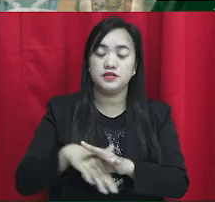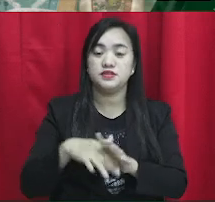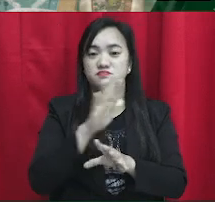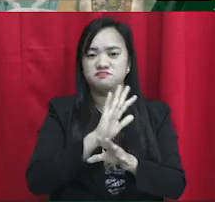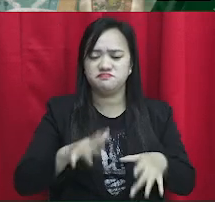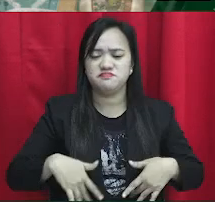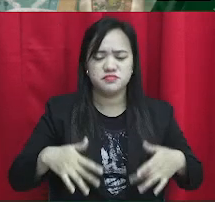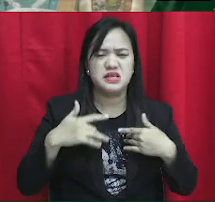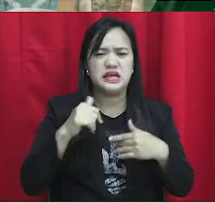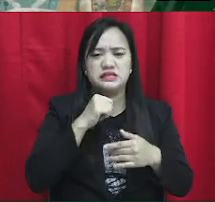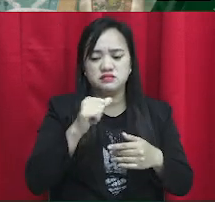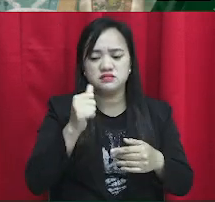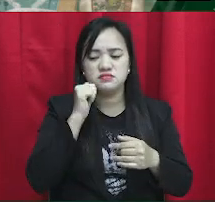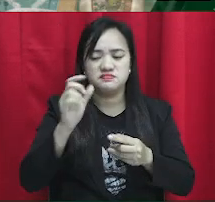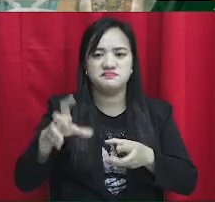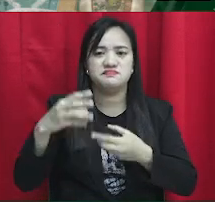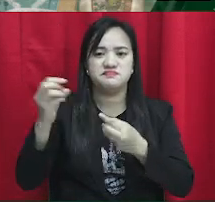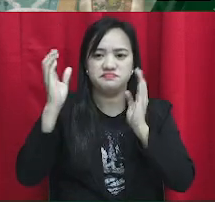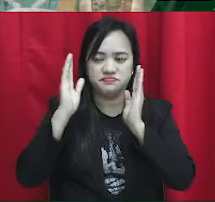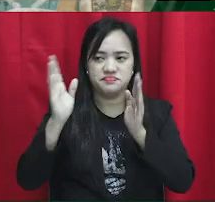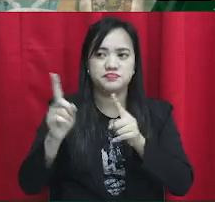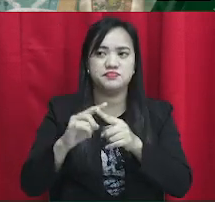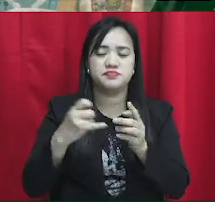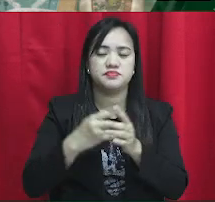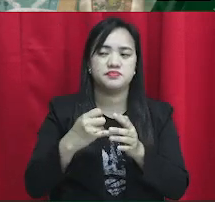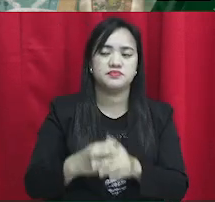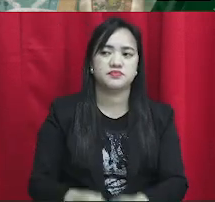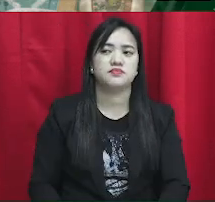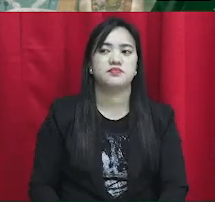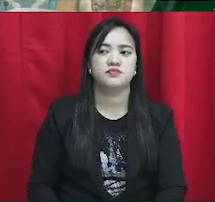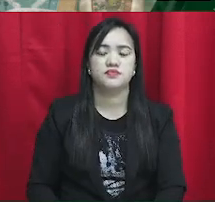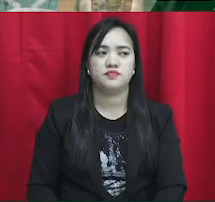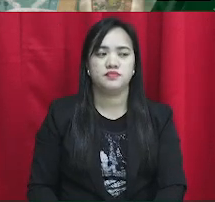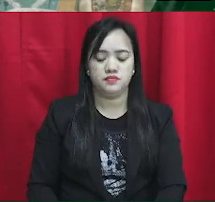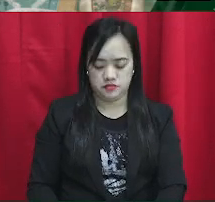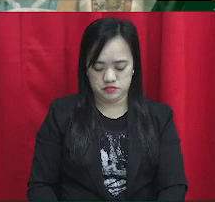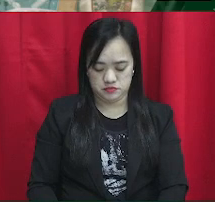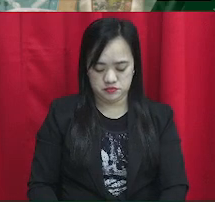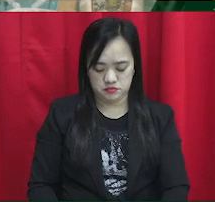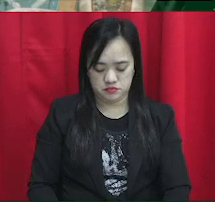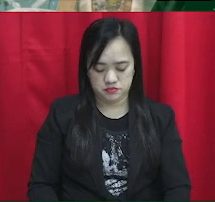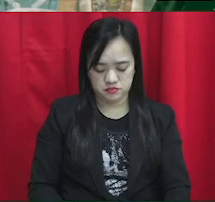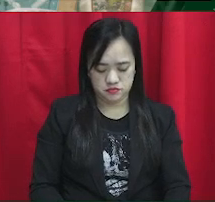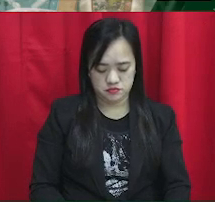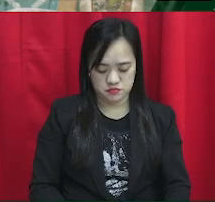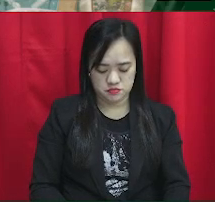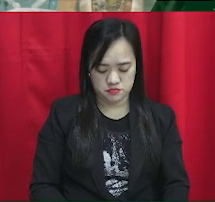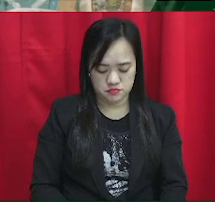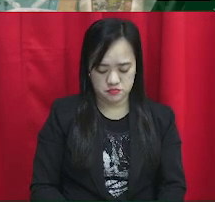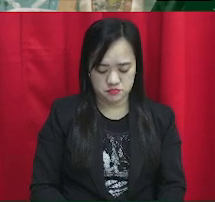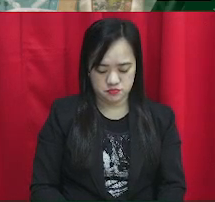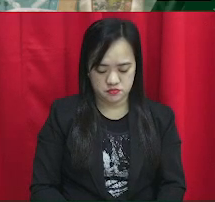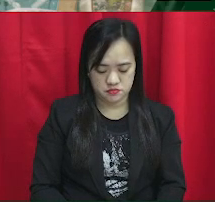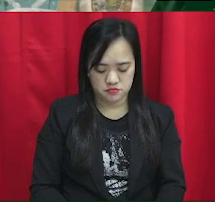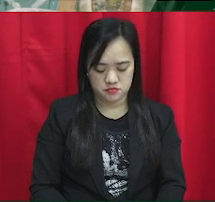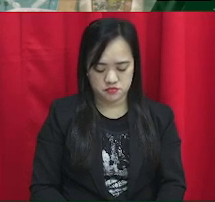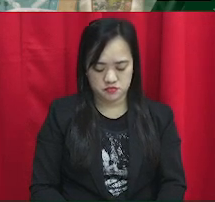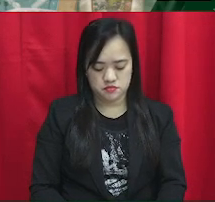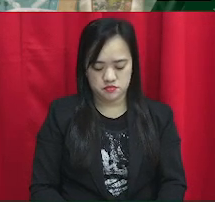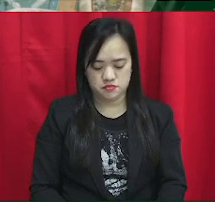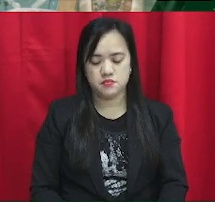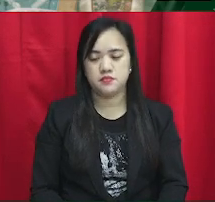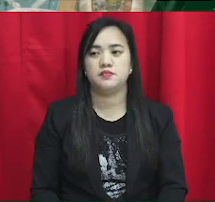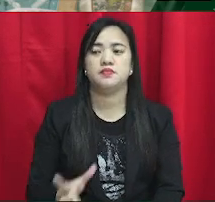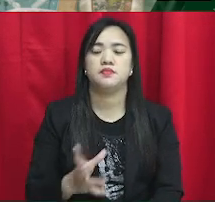ay pambihira. Meron kaming kami na, talagang nakuha na namin ang prinsipyo ni Pastor. Sila, paputok. Ay,